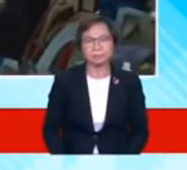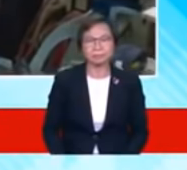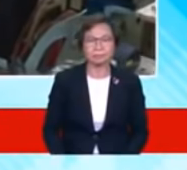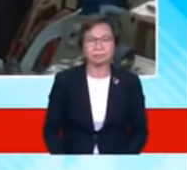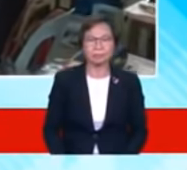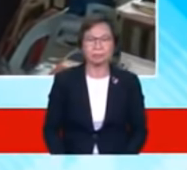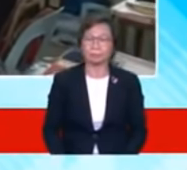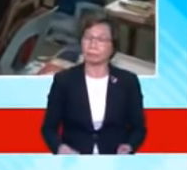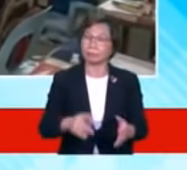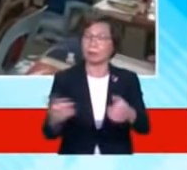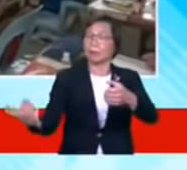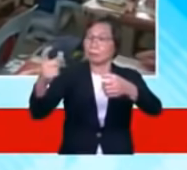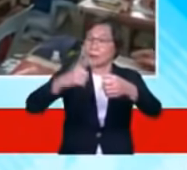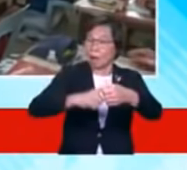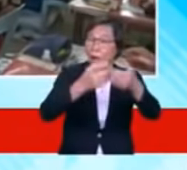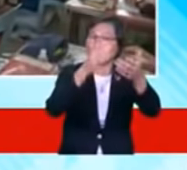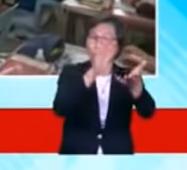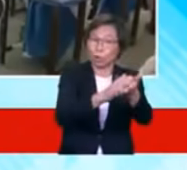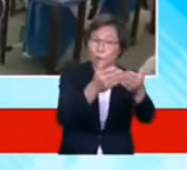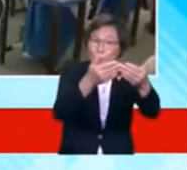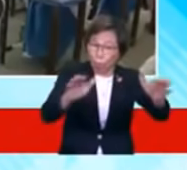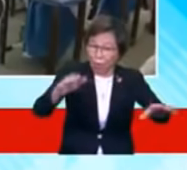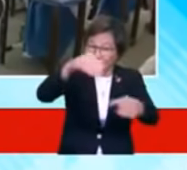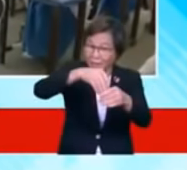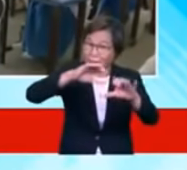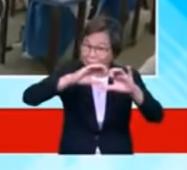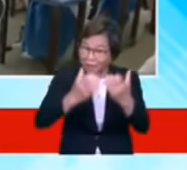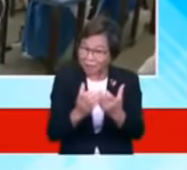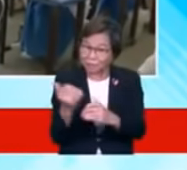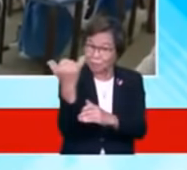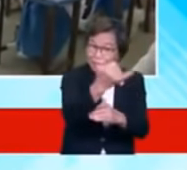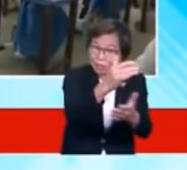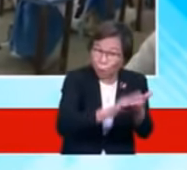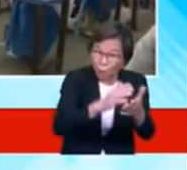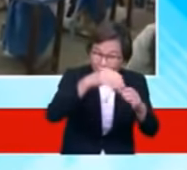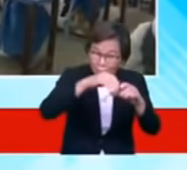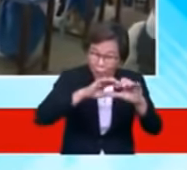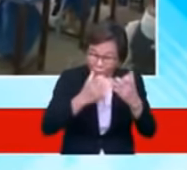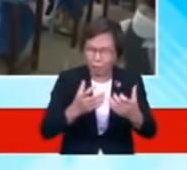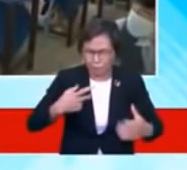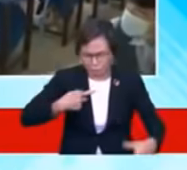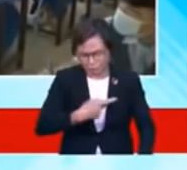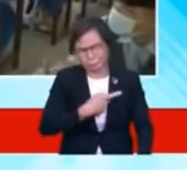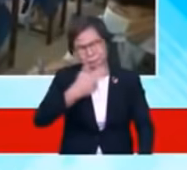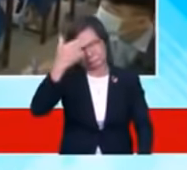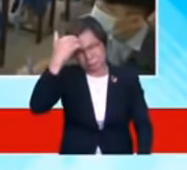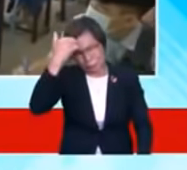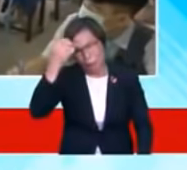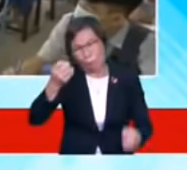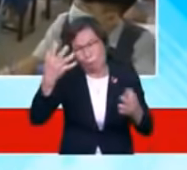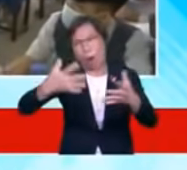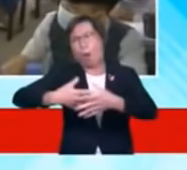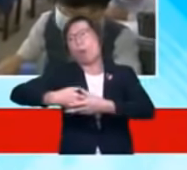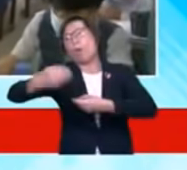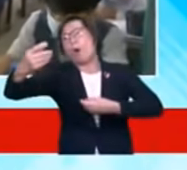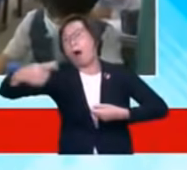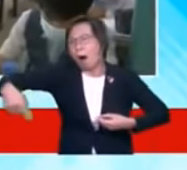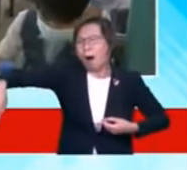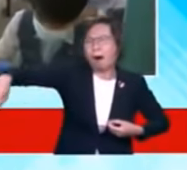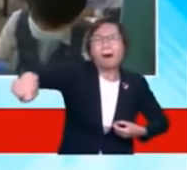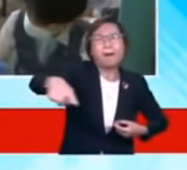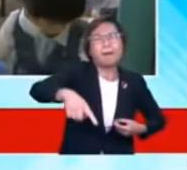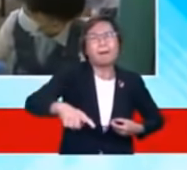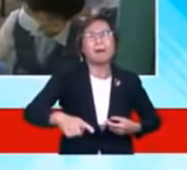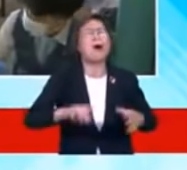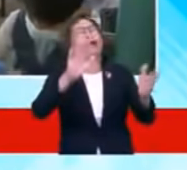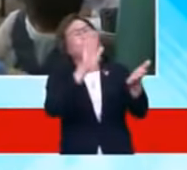konteks pembukaan semula sekolah secara bersemuka kita sedap ramai di luar sana yang selalu